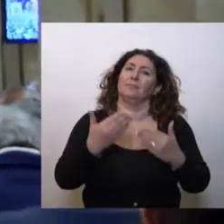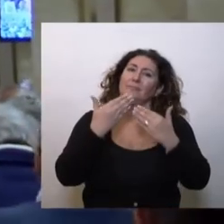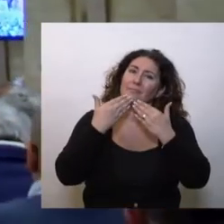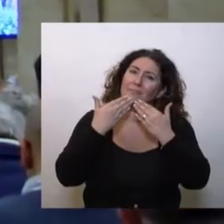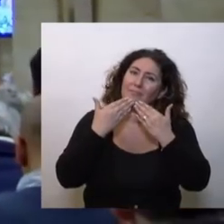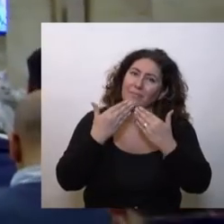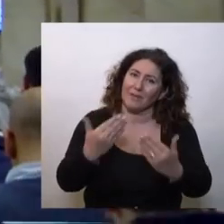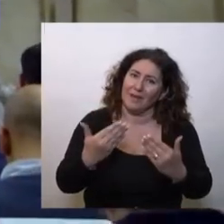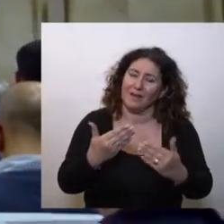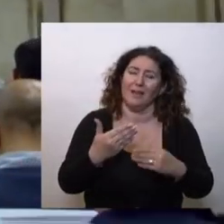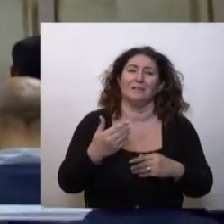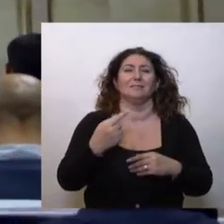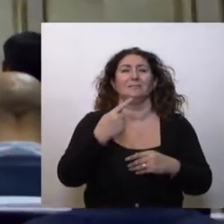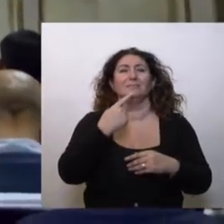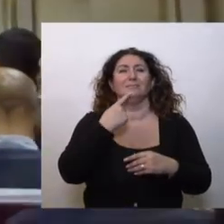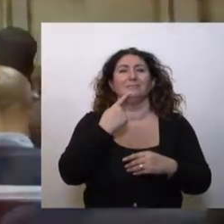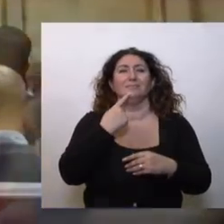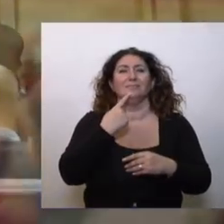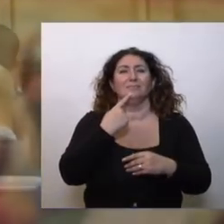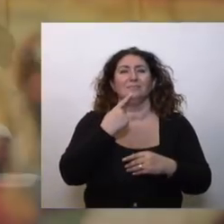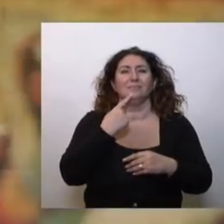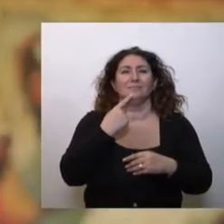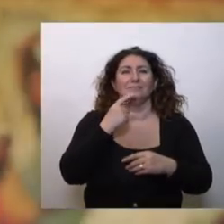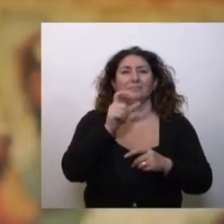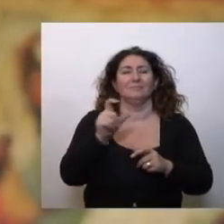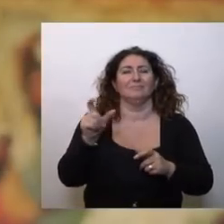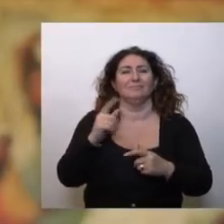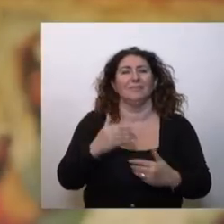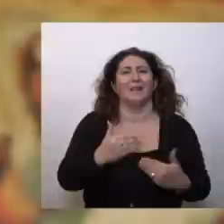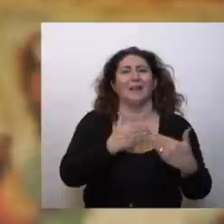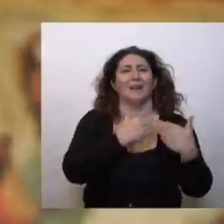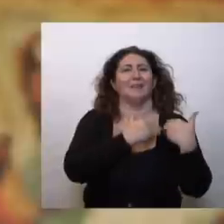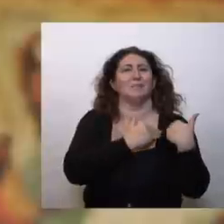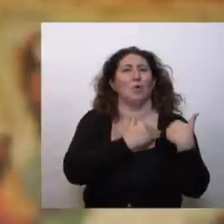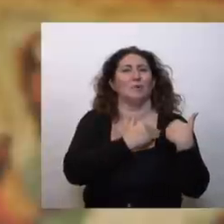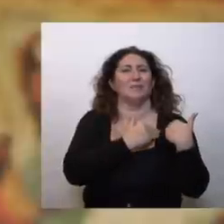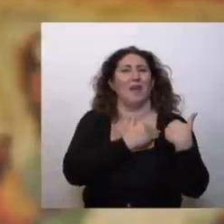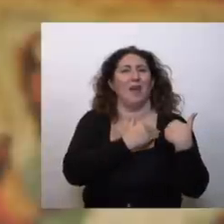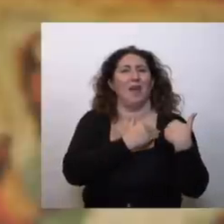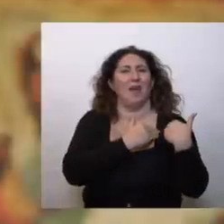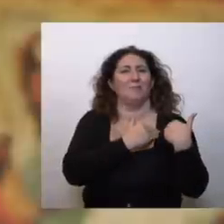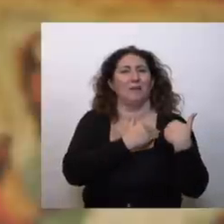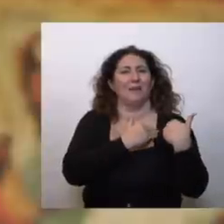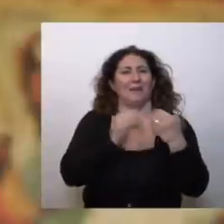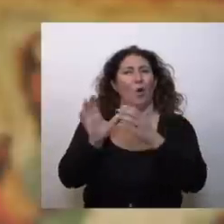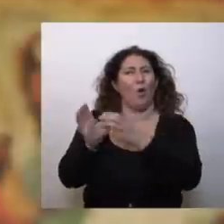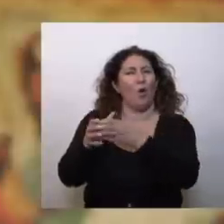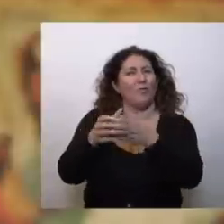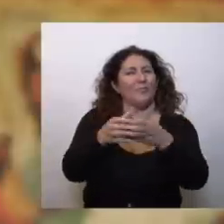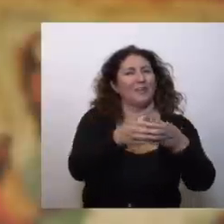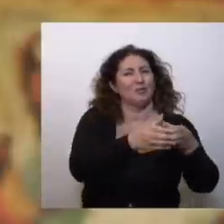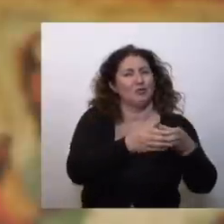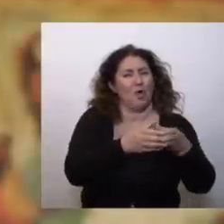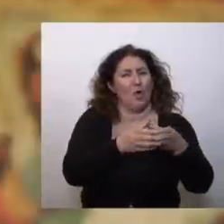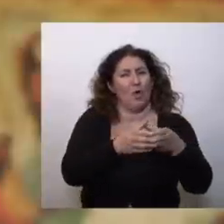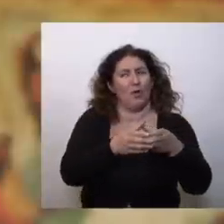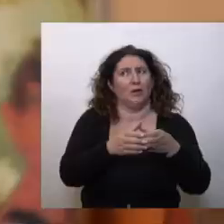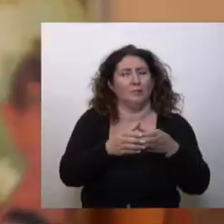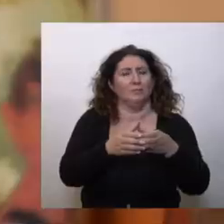Grazie ai responsabili delle diverse confessioni per il loro invito.